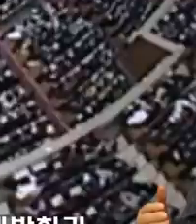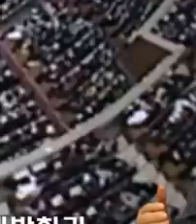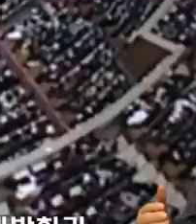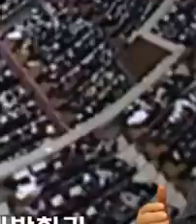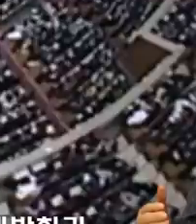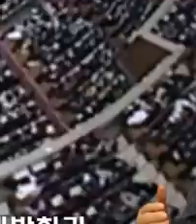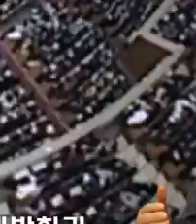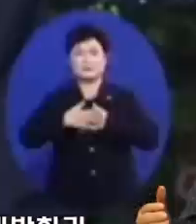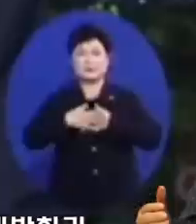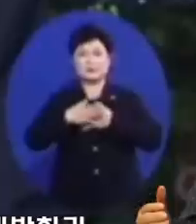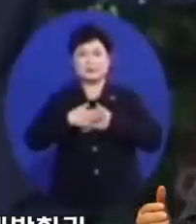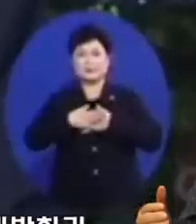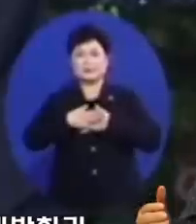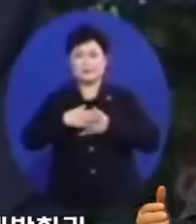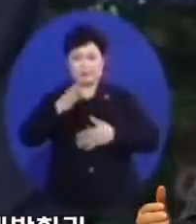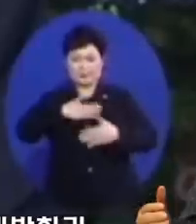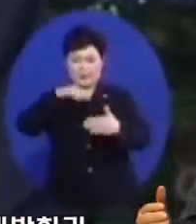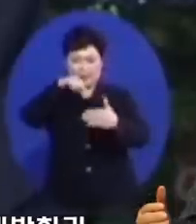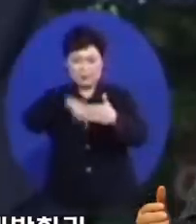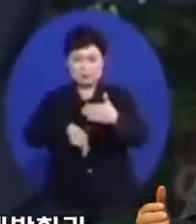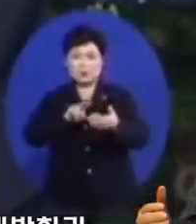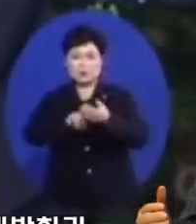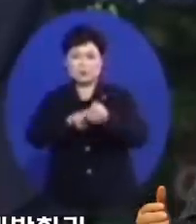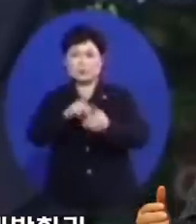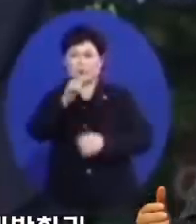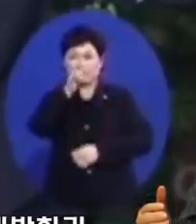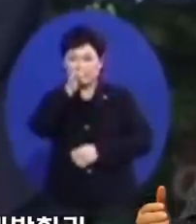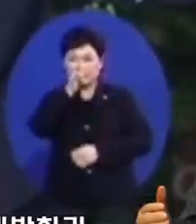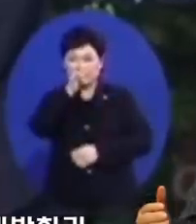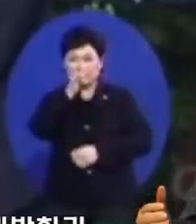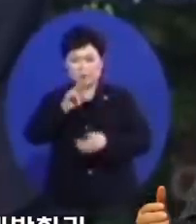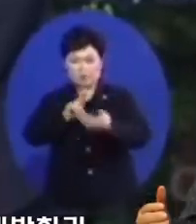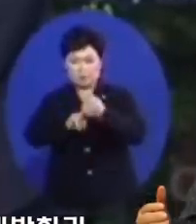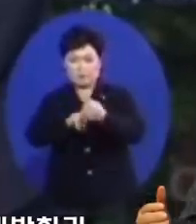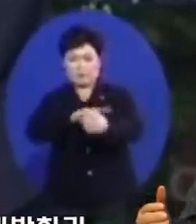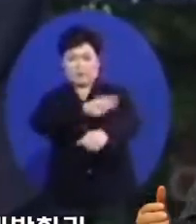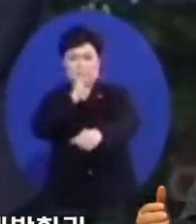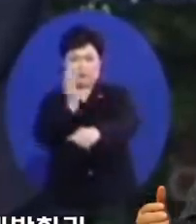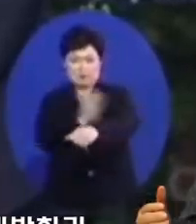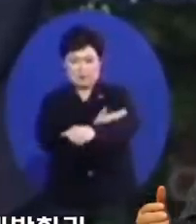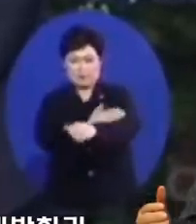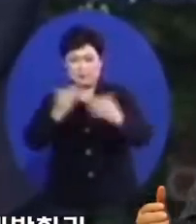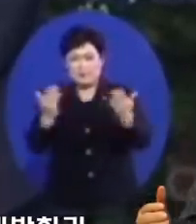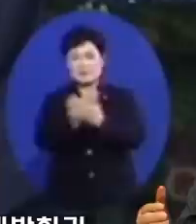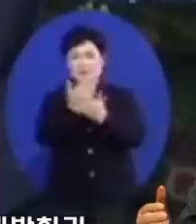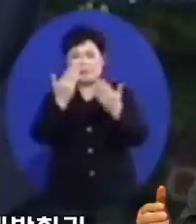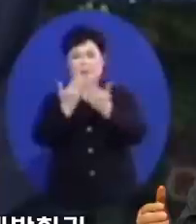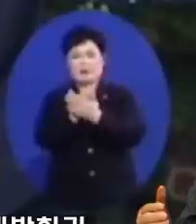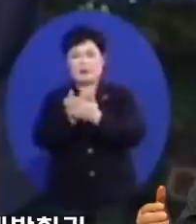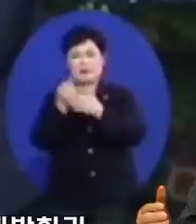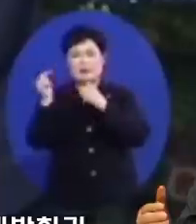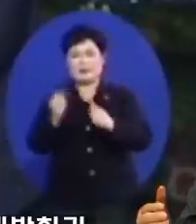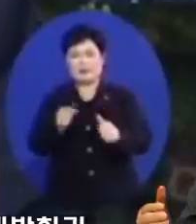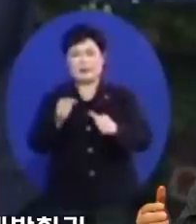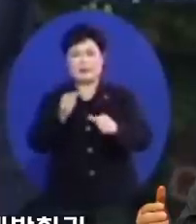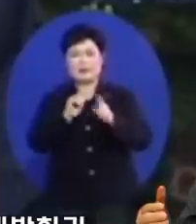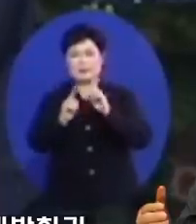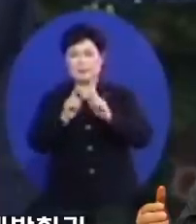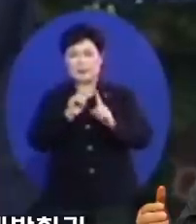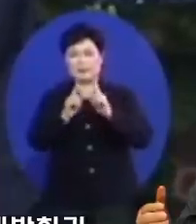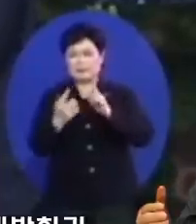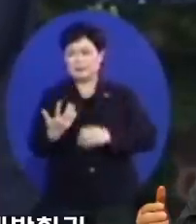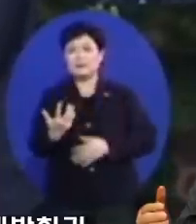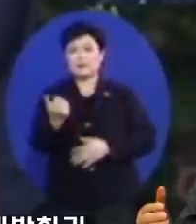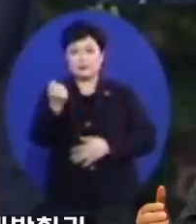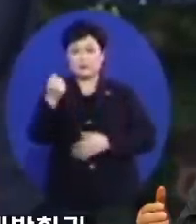오늘 저는 내 속에 숨어있는 잠재적 능력을 개발하라, 이 말씀을